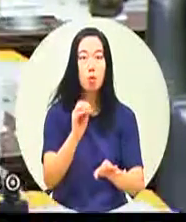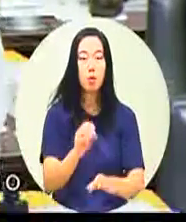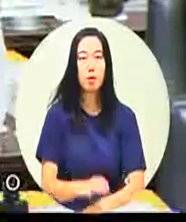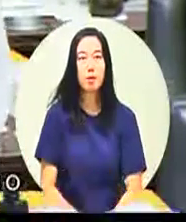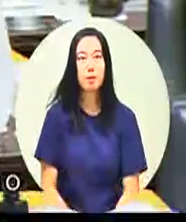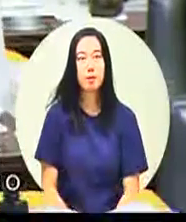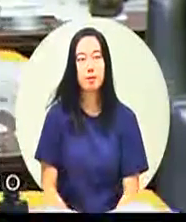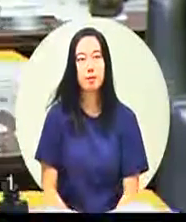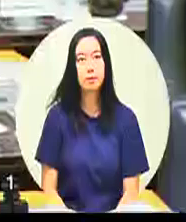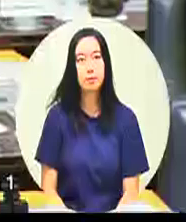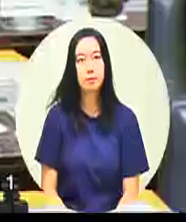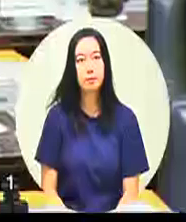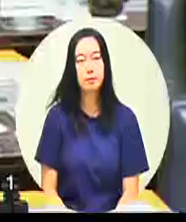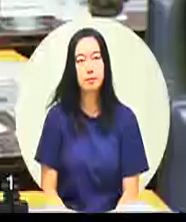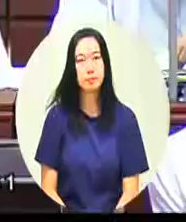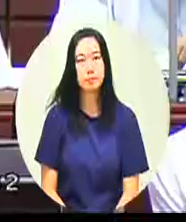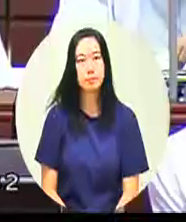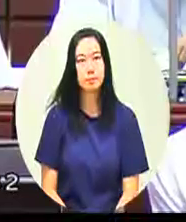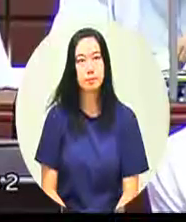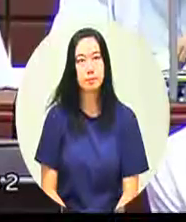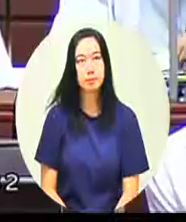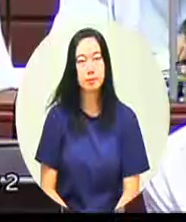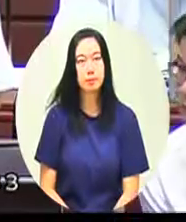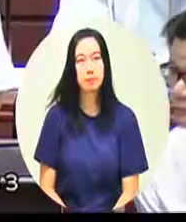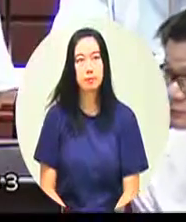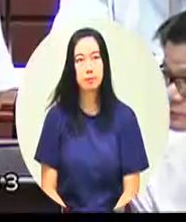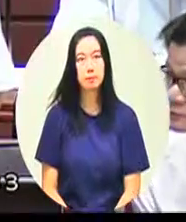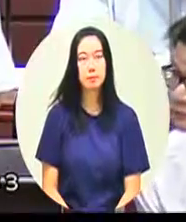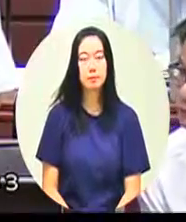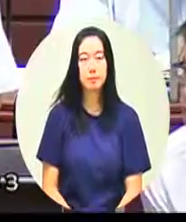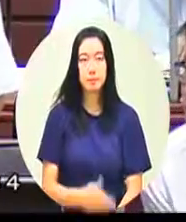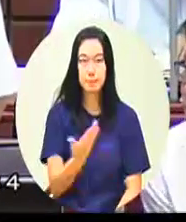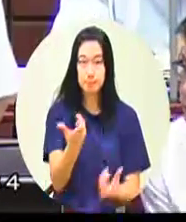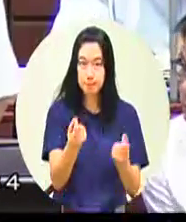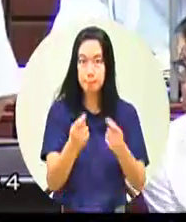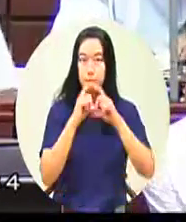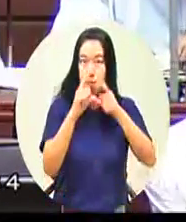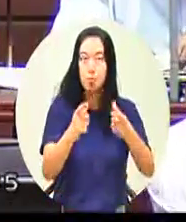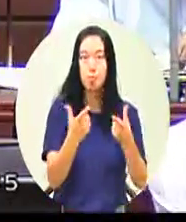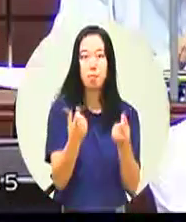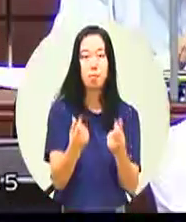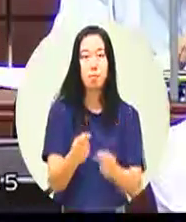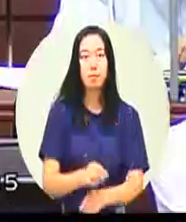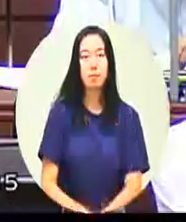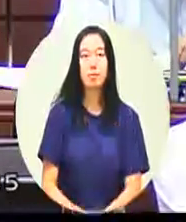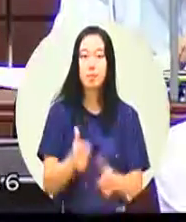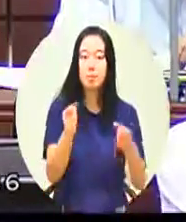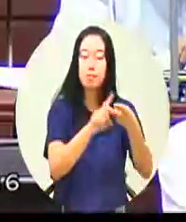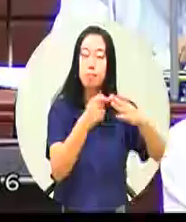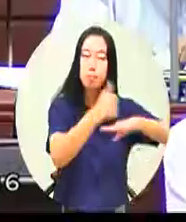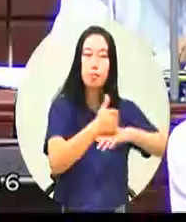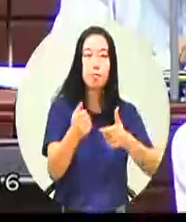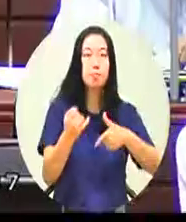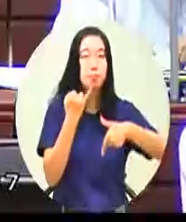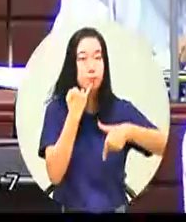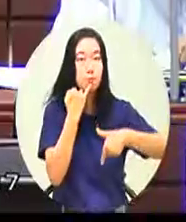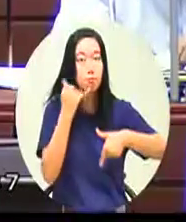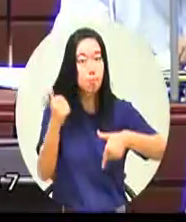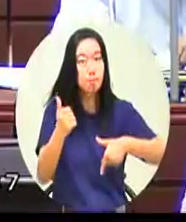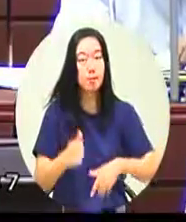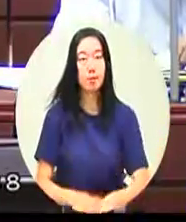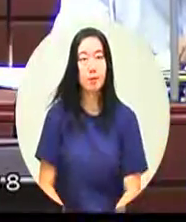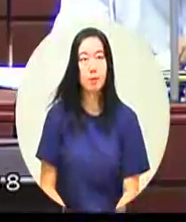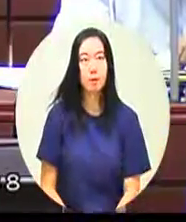后，接着那个林富宝议员那个讯问的也请局长一并答复。 好，我们谢谢主席，谢谢会议员。我想整个一